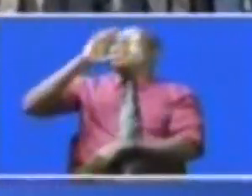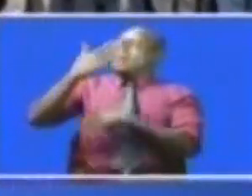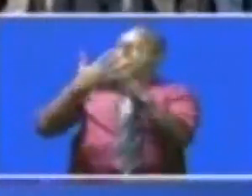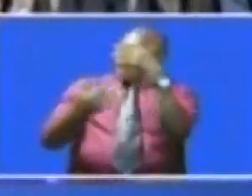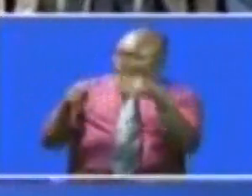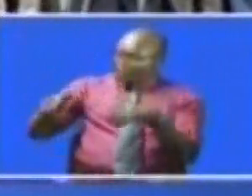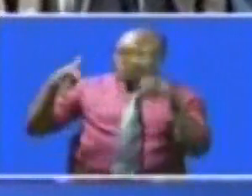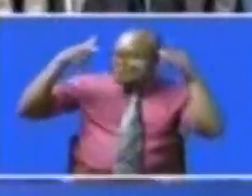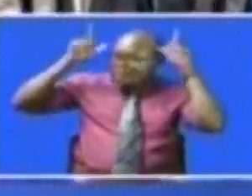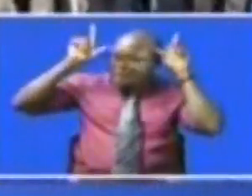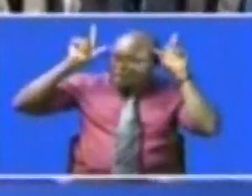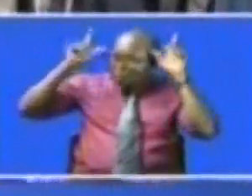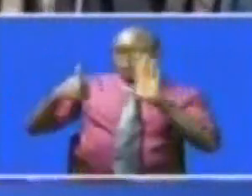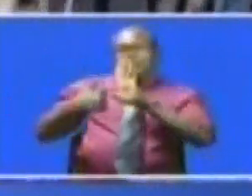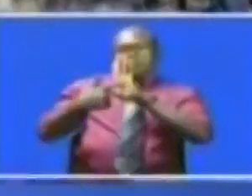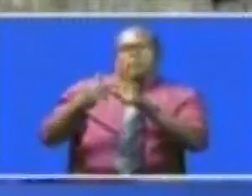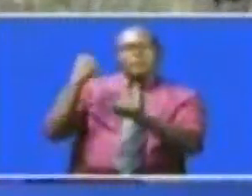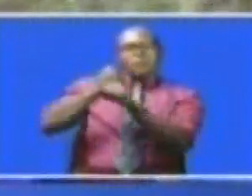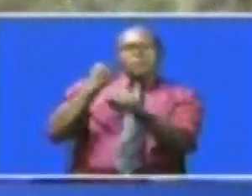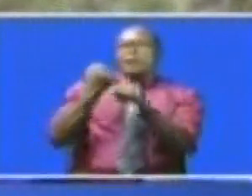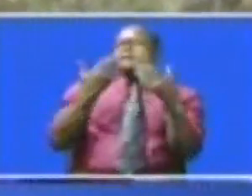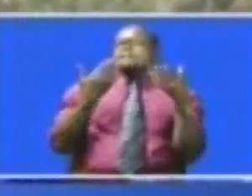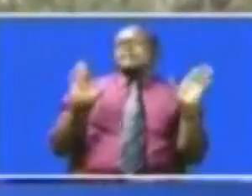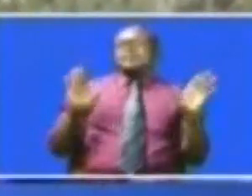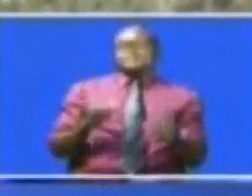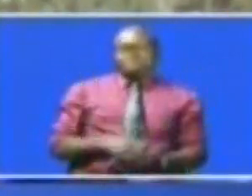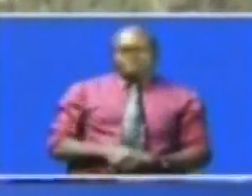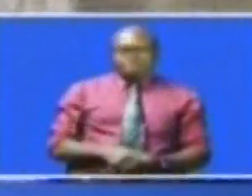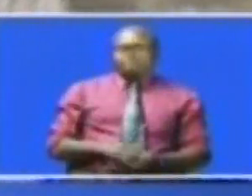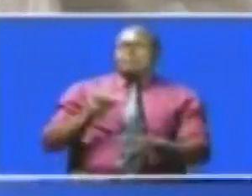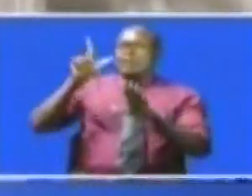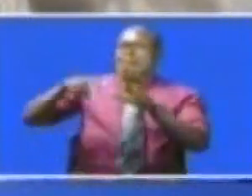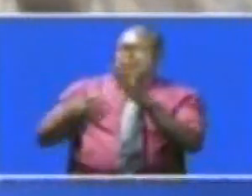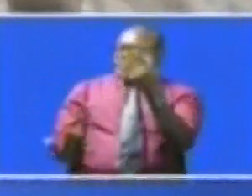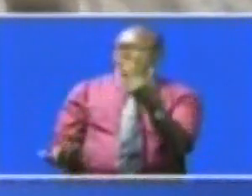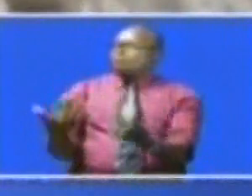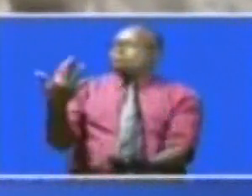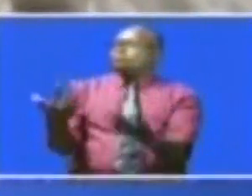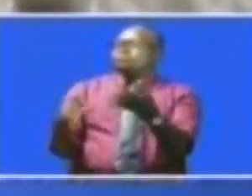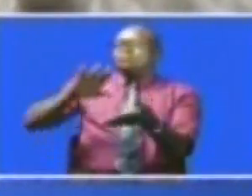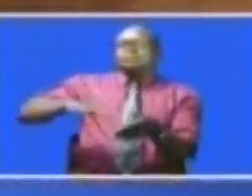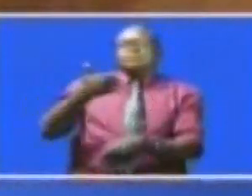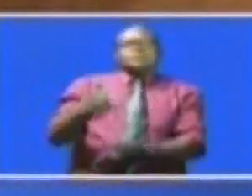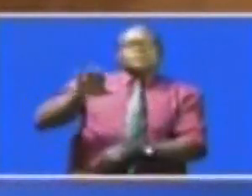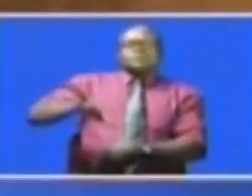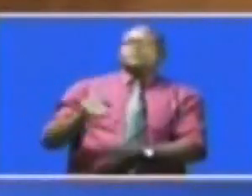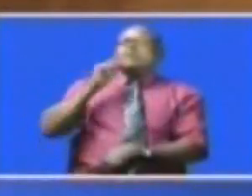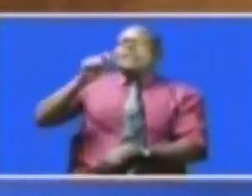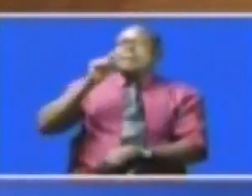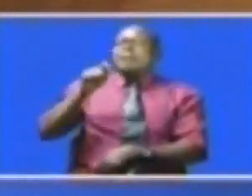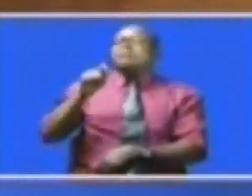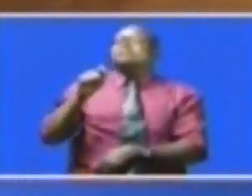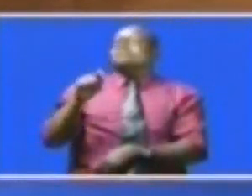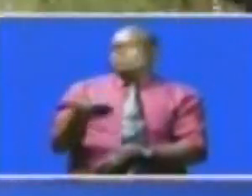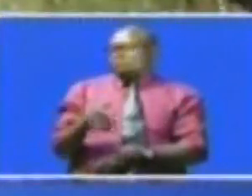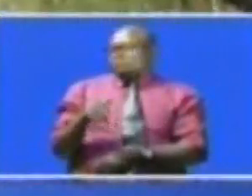hawa kuashiria kuwa kazi kwisha. Baadaye wanachoma nyama na kula kwa mpigo. Nyama yenyewe uliwa na